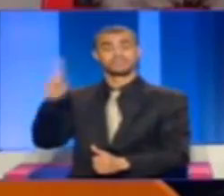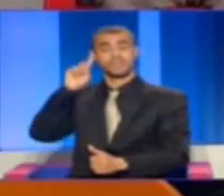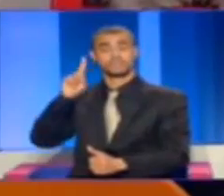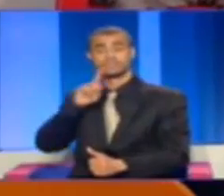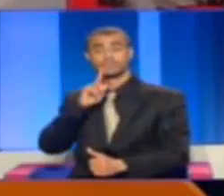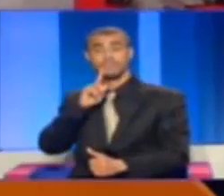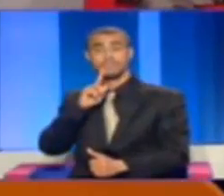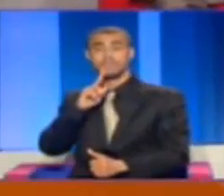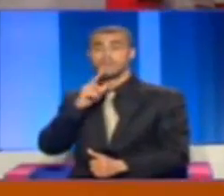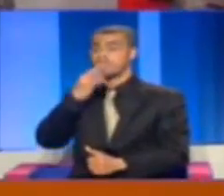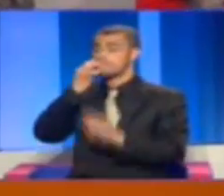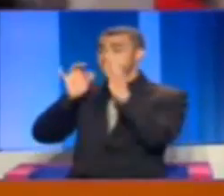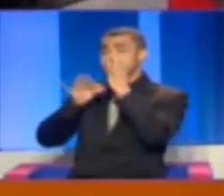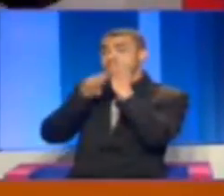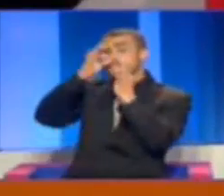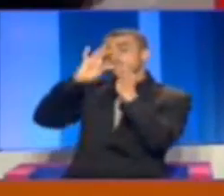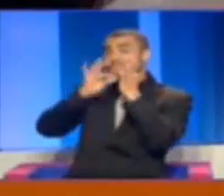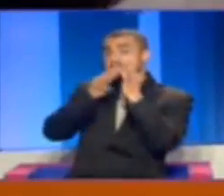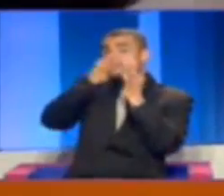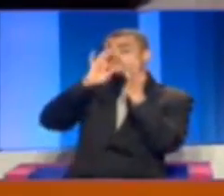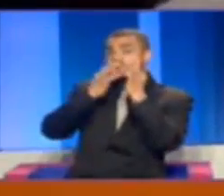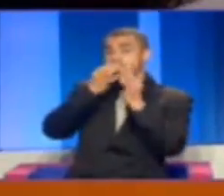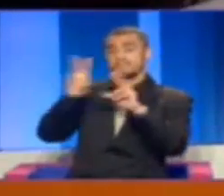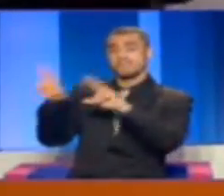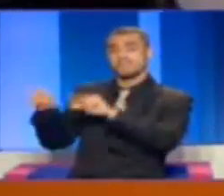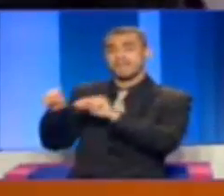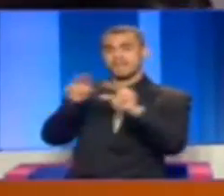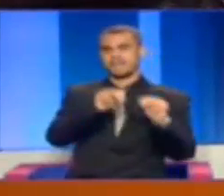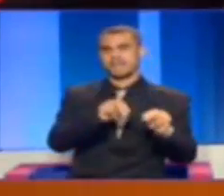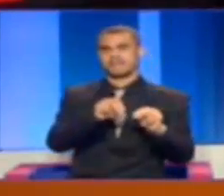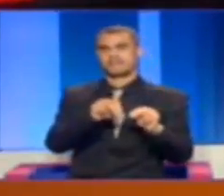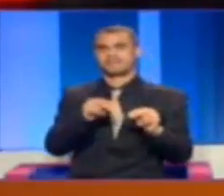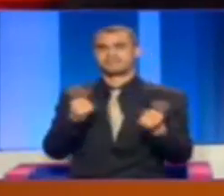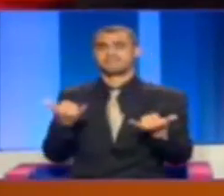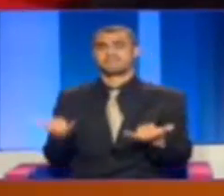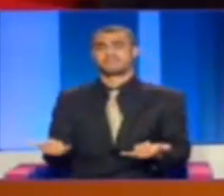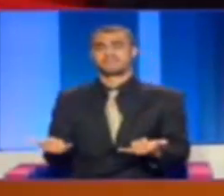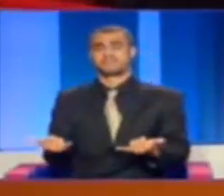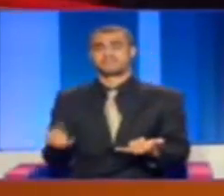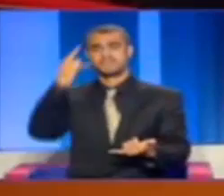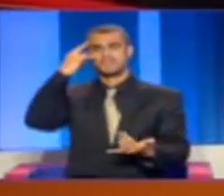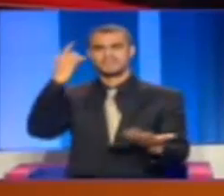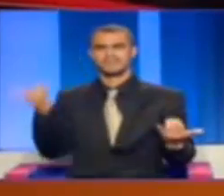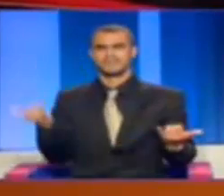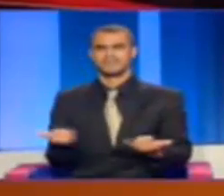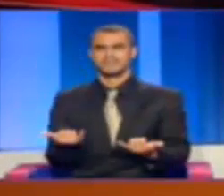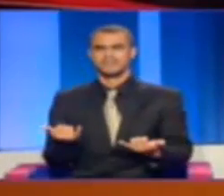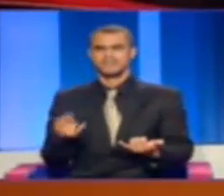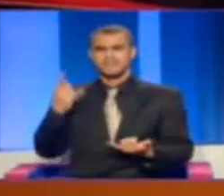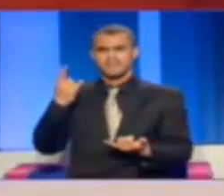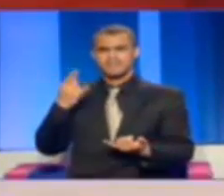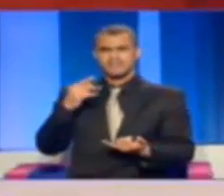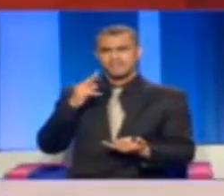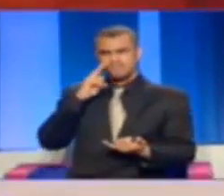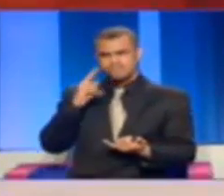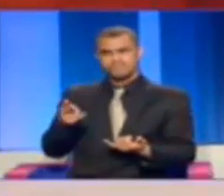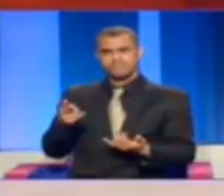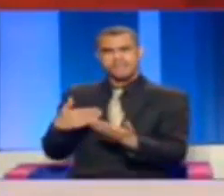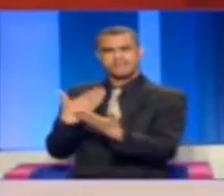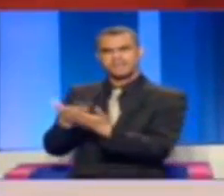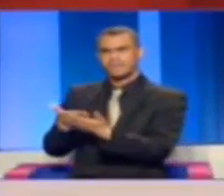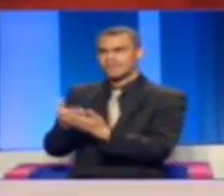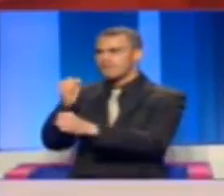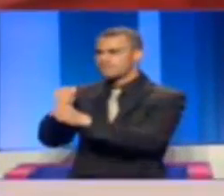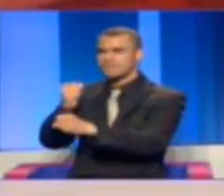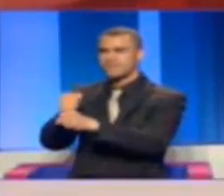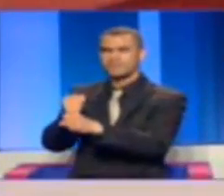يعني ممنوعون من الكلام بقوة الأشياء بالفعل وبالقوة حتى في المهن يعني اللي كيمارسوها، يعني